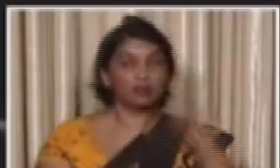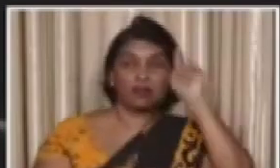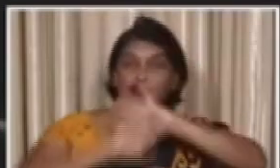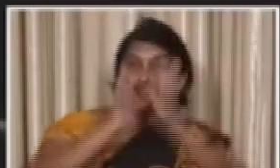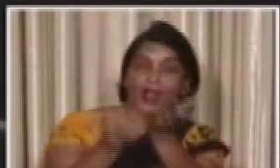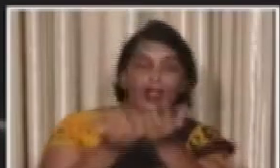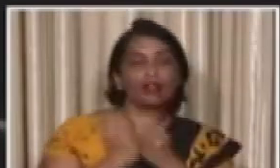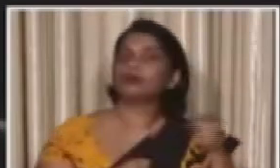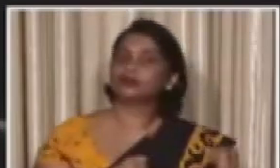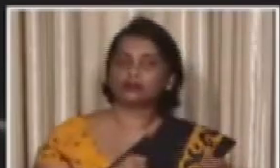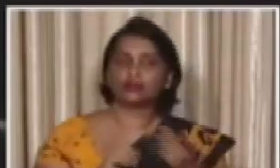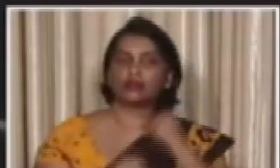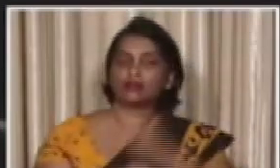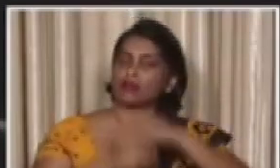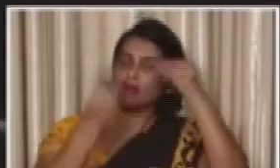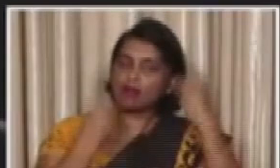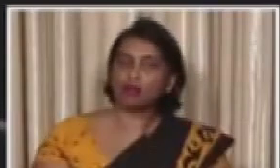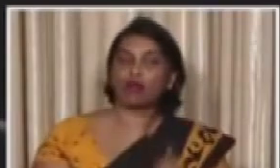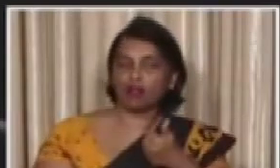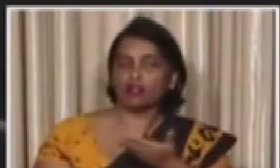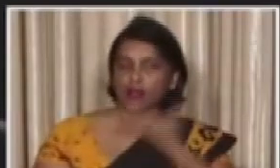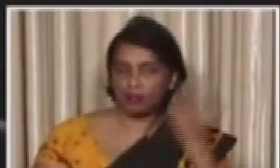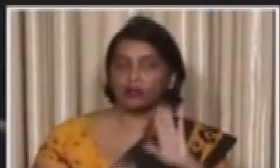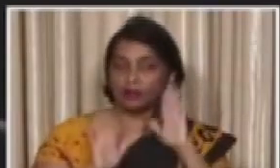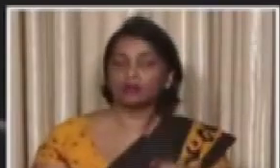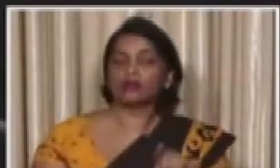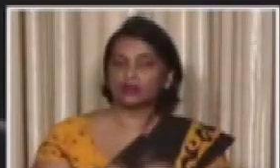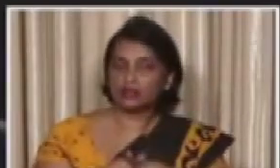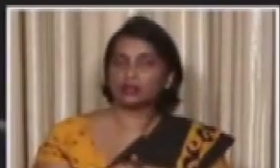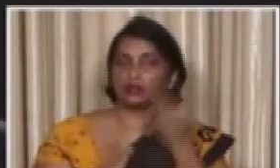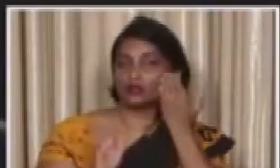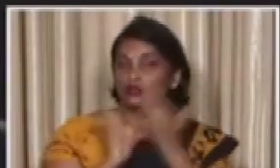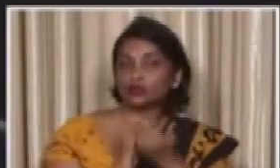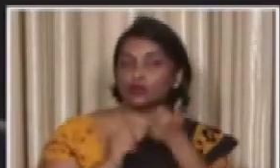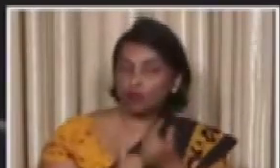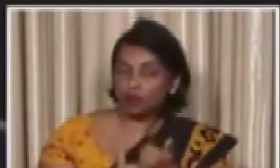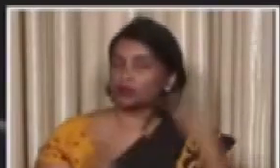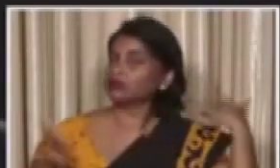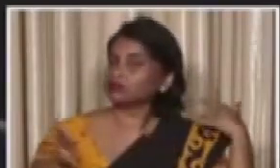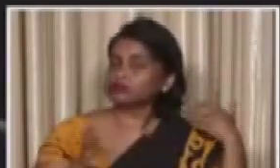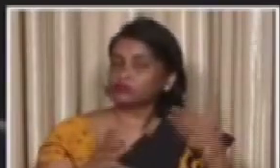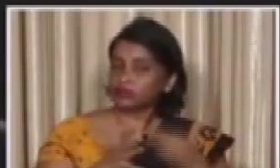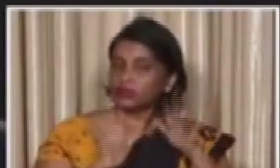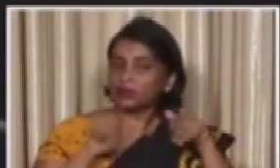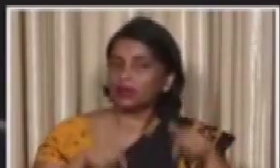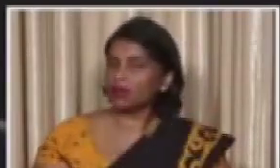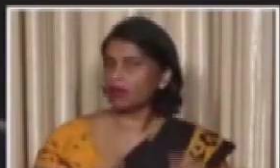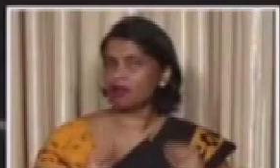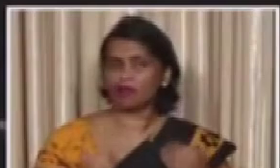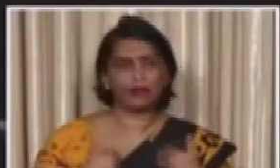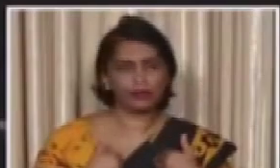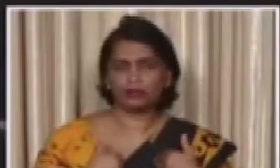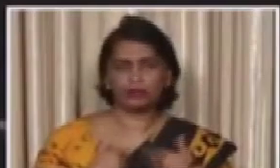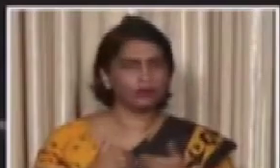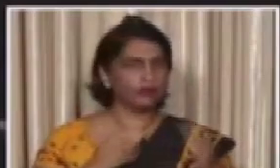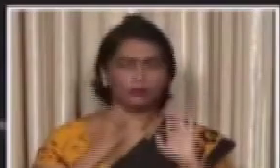ඉල්ලුවානම් ඒ ජාප ආණ්ඩුව පෙරලන්න හොඳටම ඉඩ තිබුණා. මේ වගේ ආදර්ශමත් කීර්තිමත් ඉතිහාසයක් තියෙද්දි මොකද්ද අපිට සිද්ධ